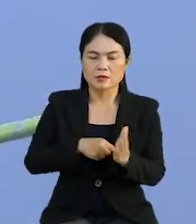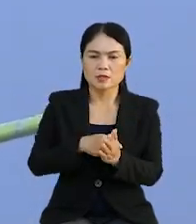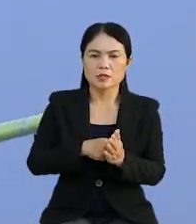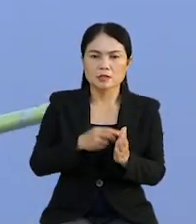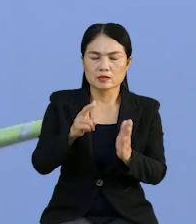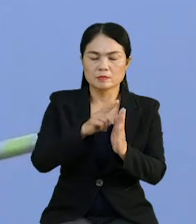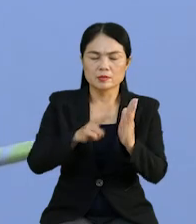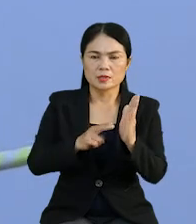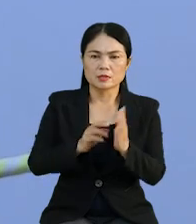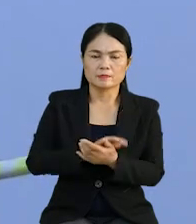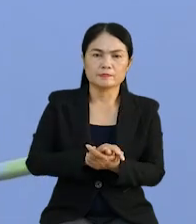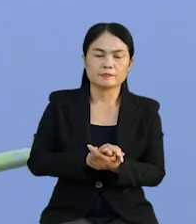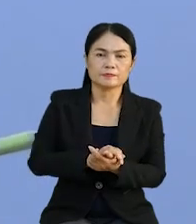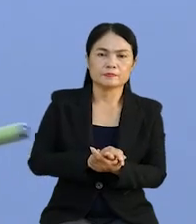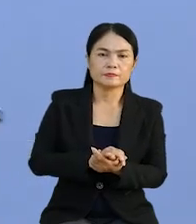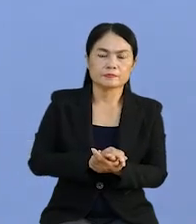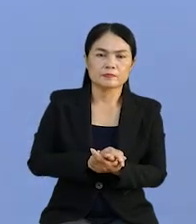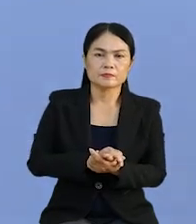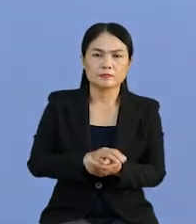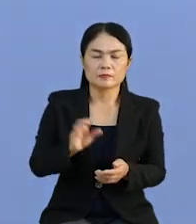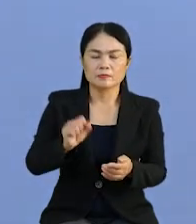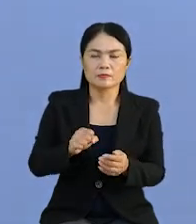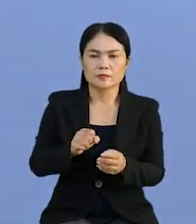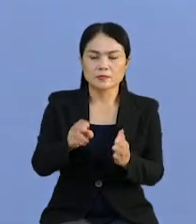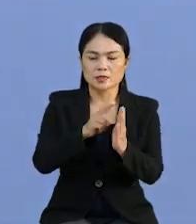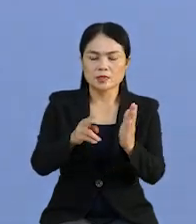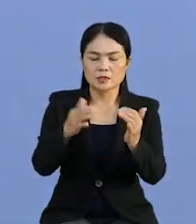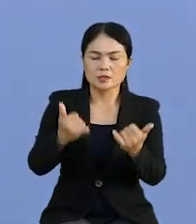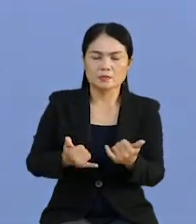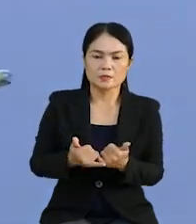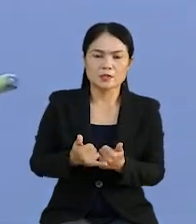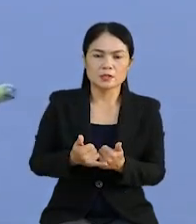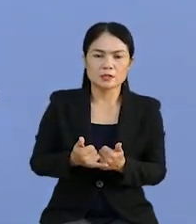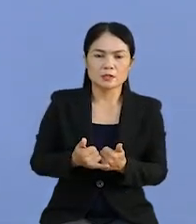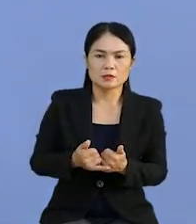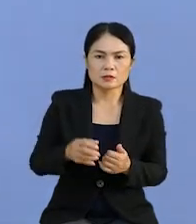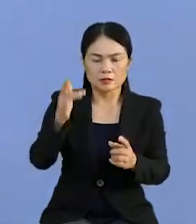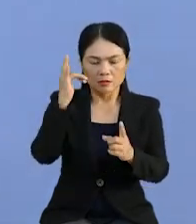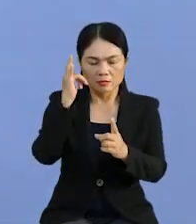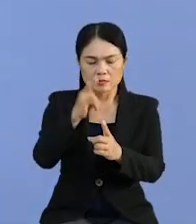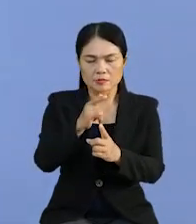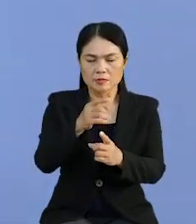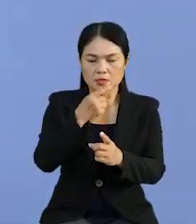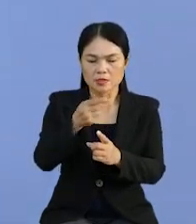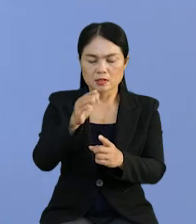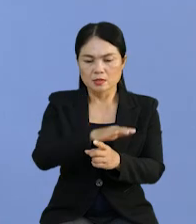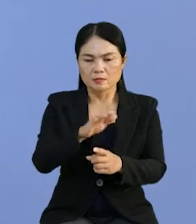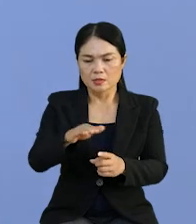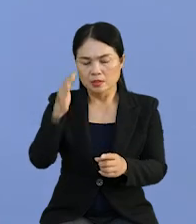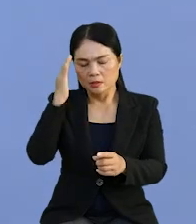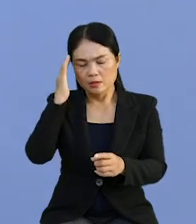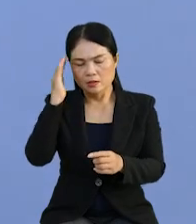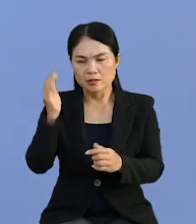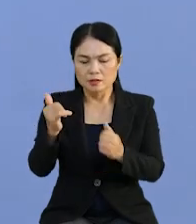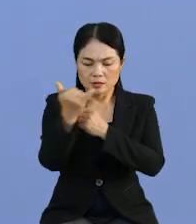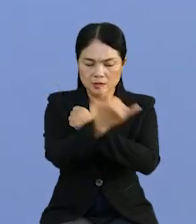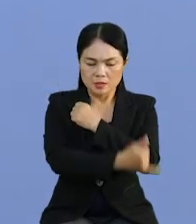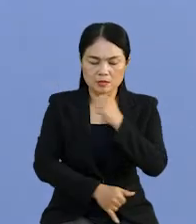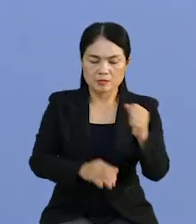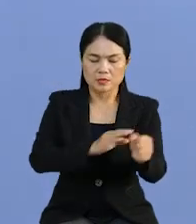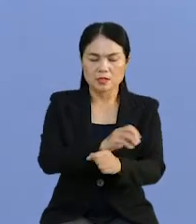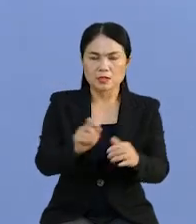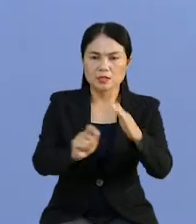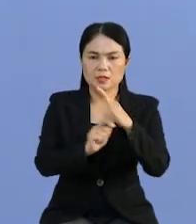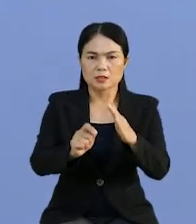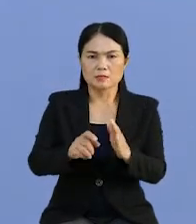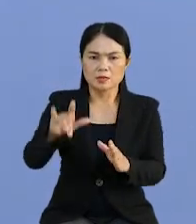ระบาอัตบัติบาดจังอัตบัตินี้นะเมียนโกบมน้องปราบไอโกนออกเนี่ยดังท้าประเทศกัมพูชีเมียน